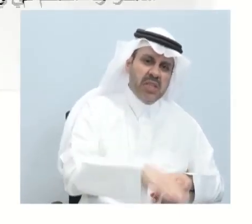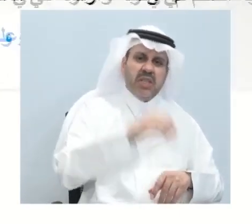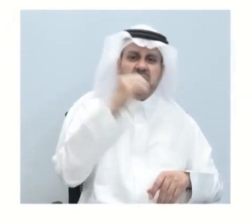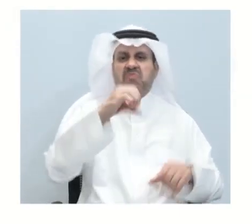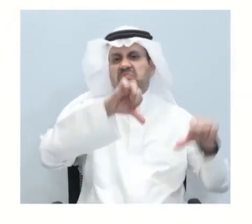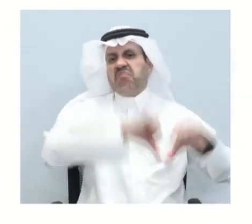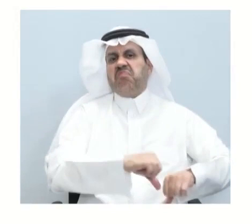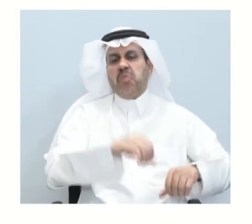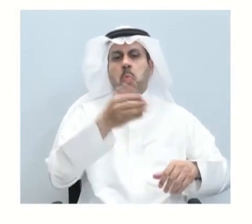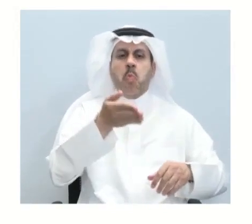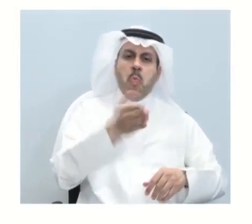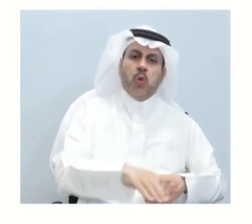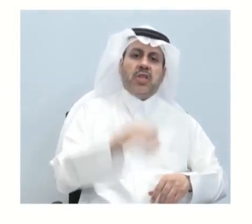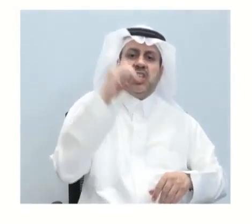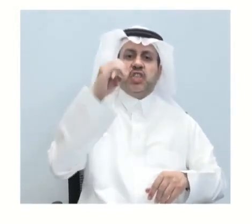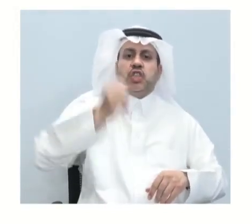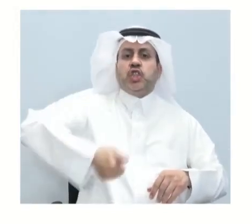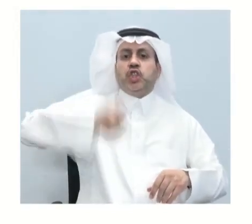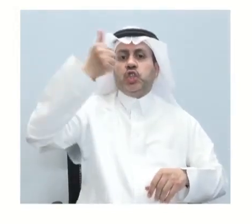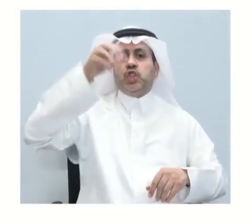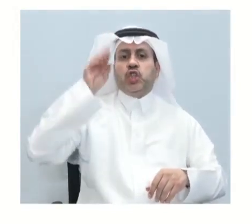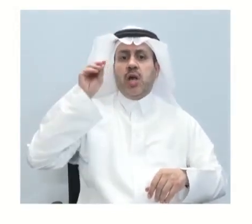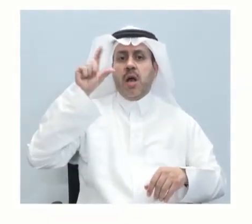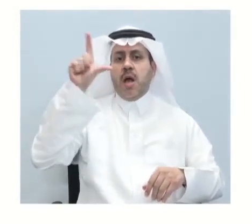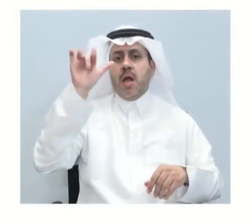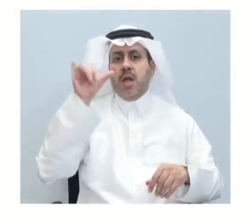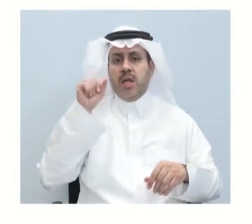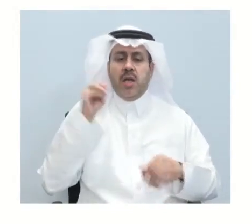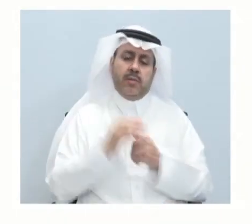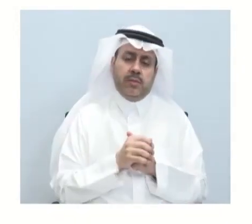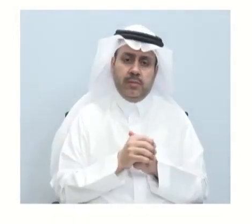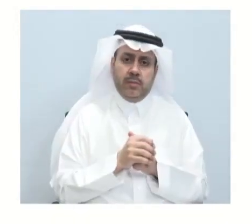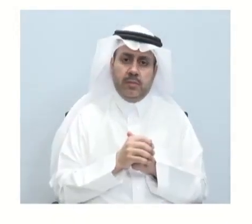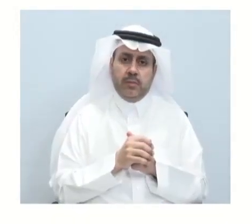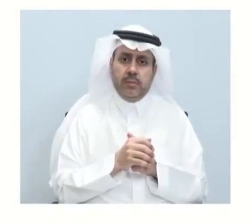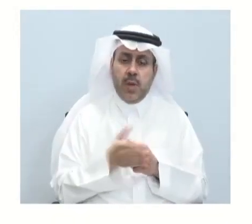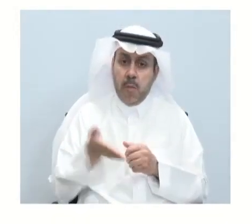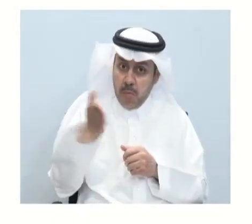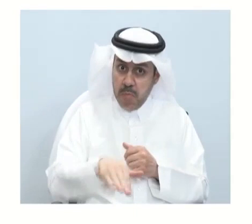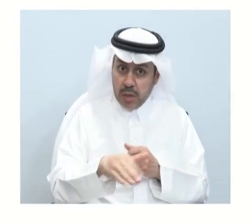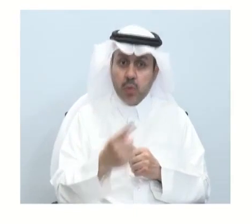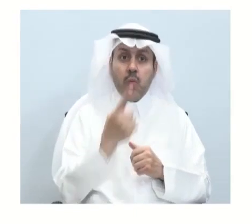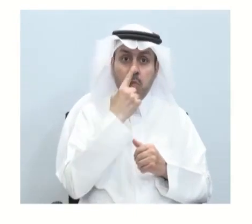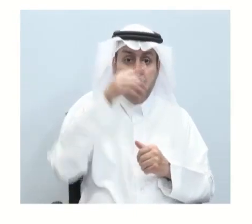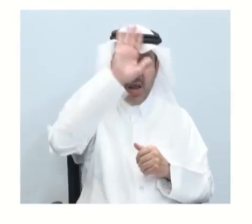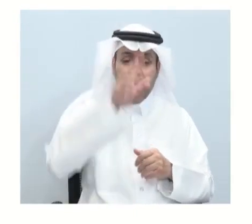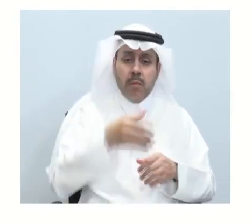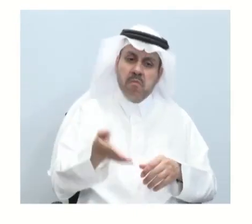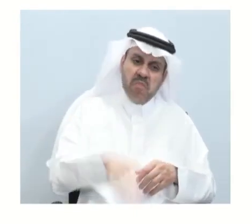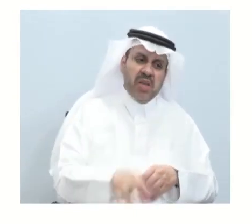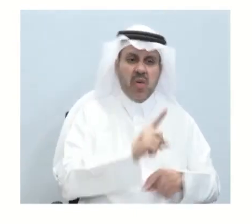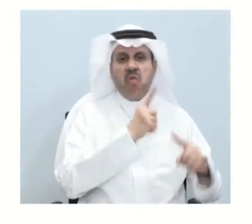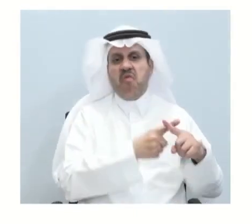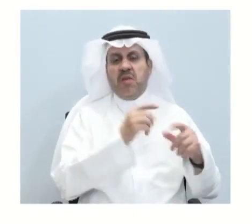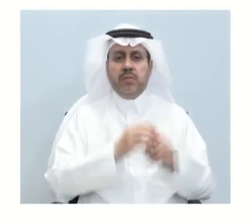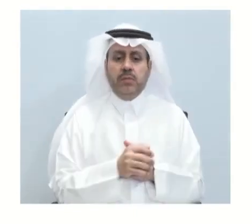السلامه والعافيه تاملوا معي هذا الحديث العظيم فالحديث يدل على وجوب